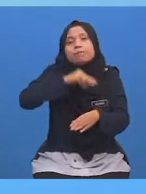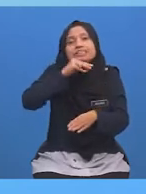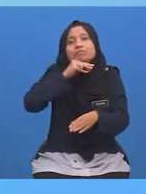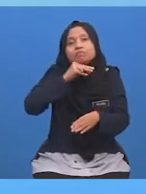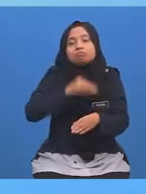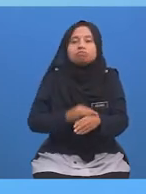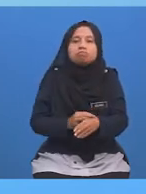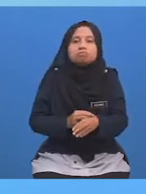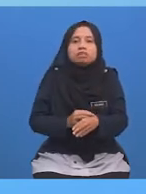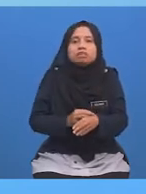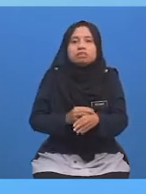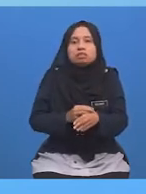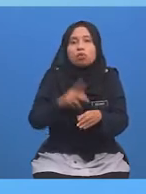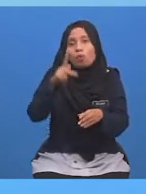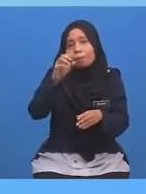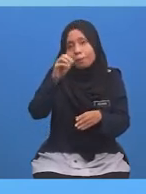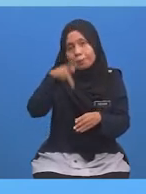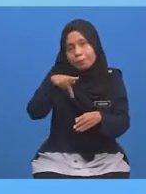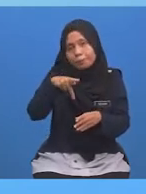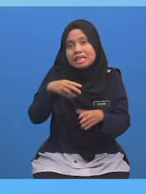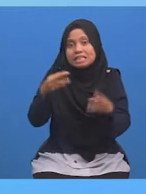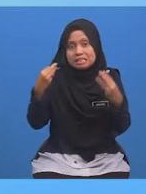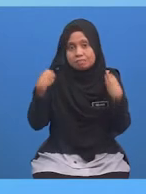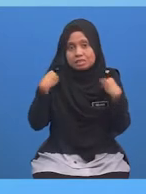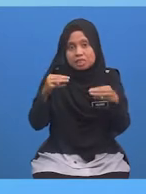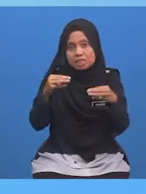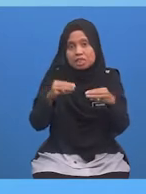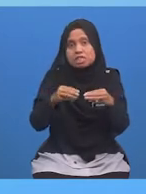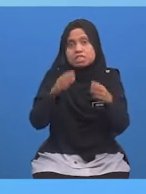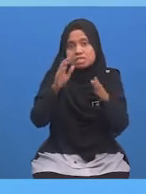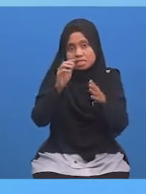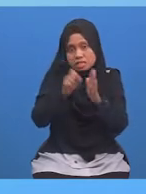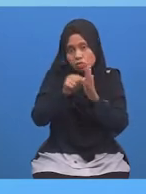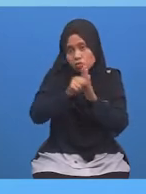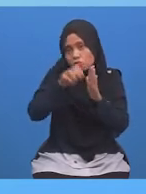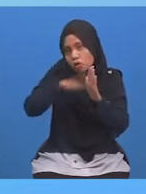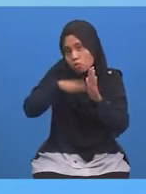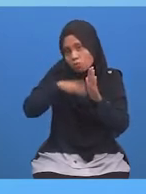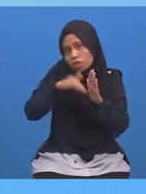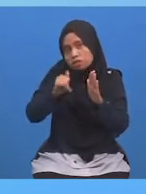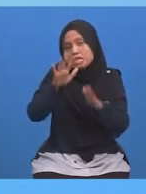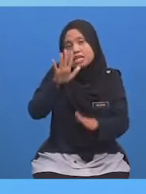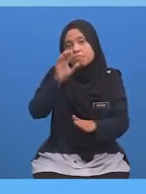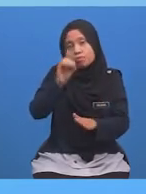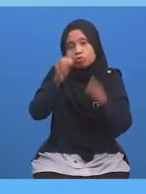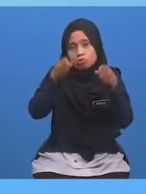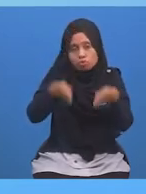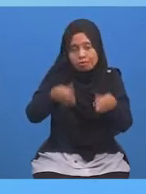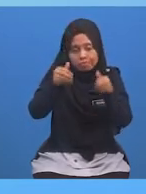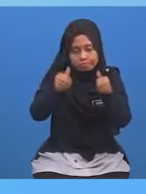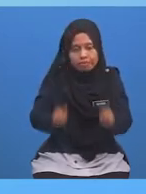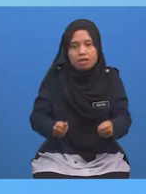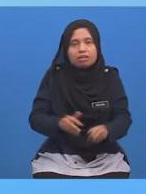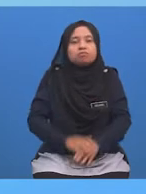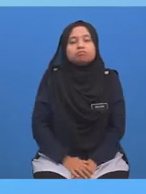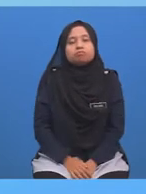ahlinya, manakala koperasi dimiliki oleh sekurang-kurangnya 50 orang